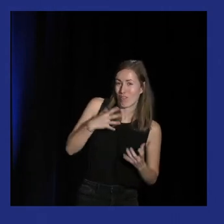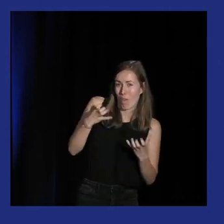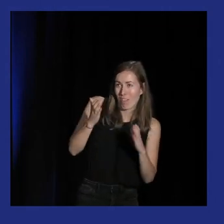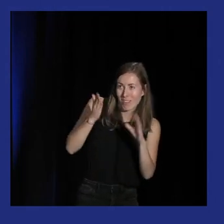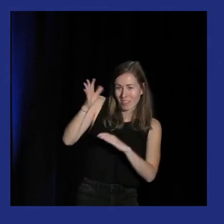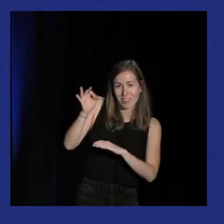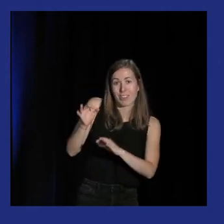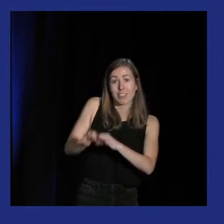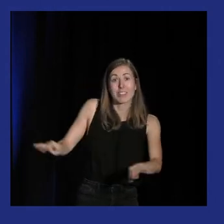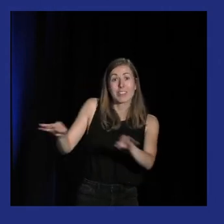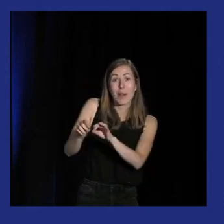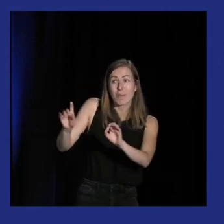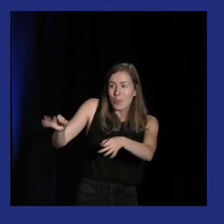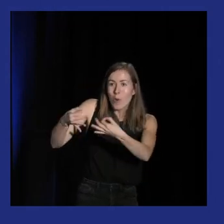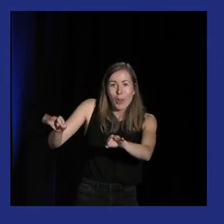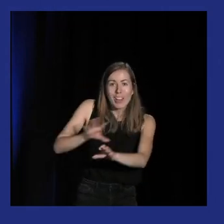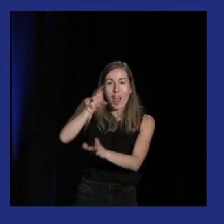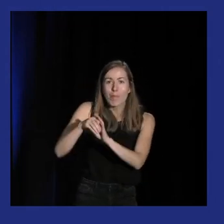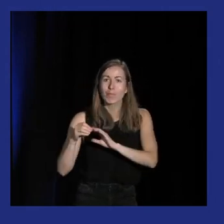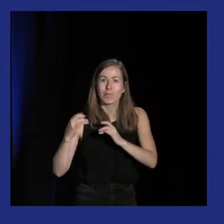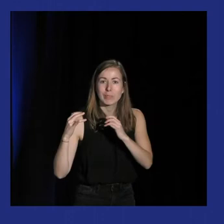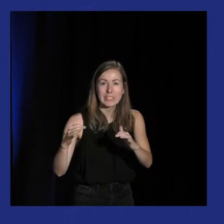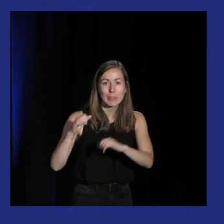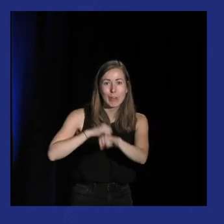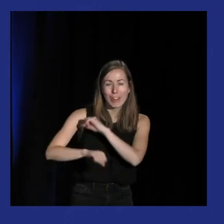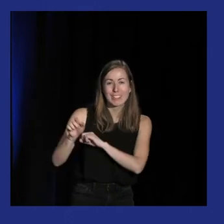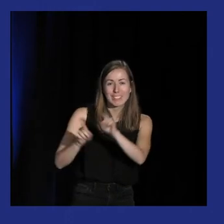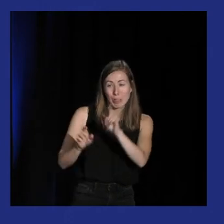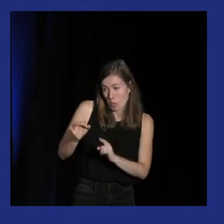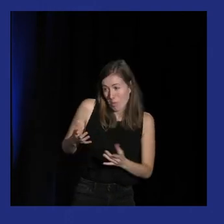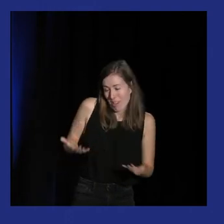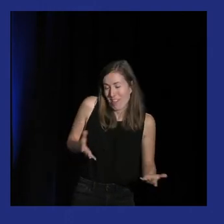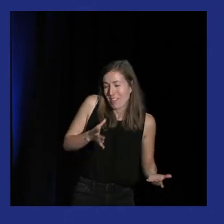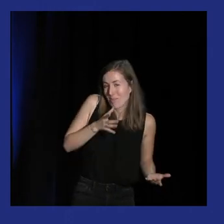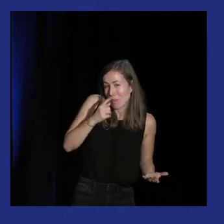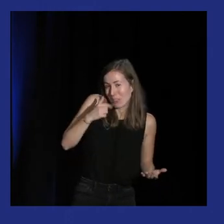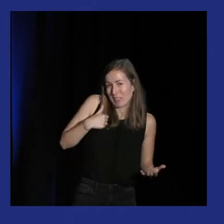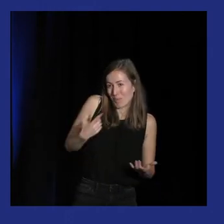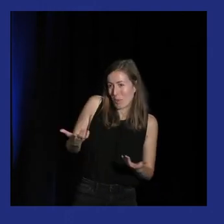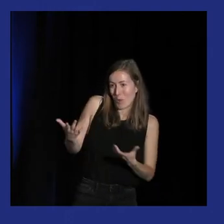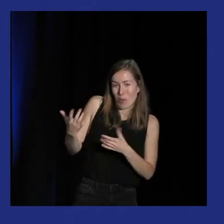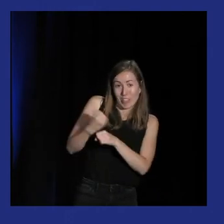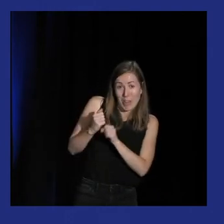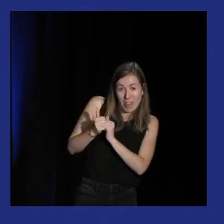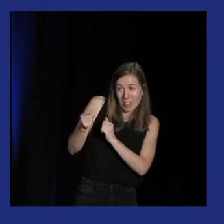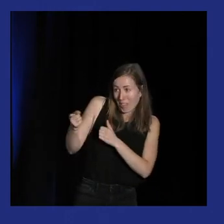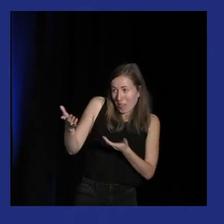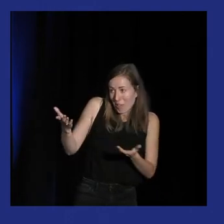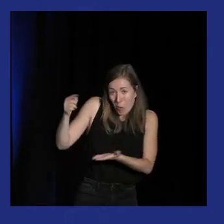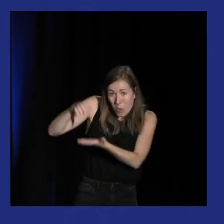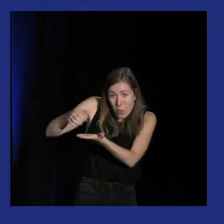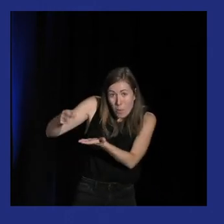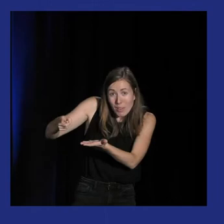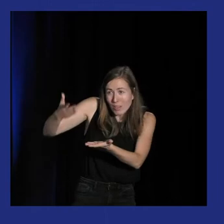là avec ces orchestres là mais bon on n'est pas on n'est pas on n'est pas positionné on n'est pas armé pour travailler avec dans des